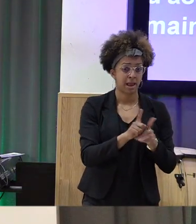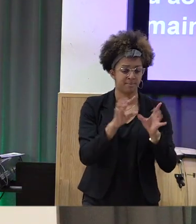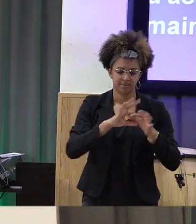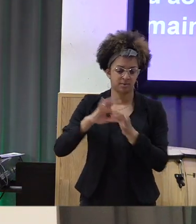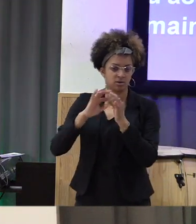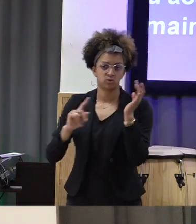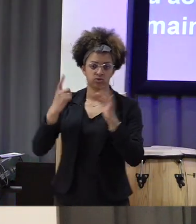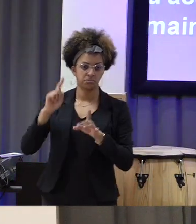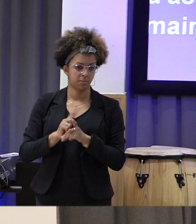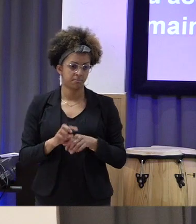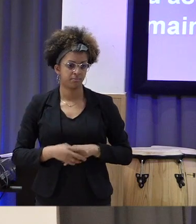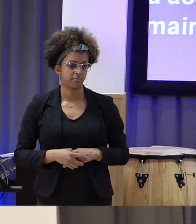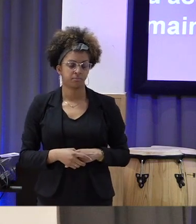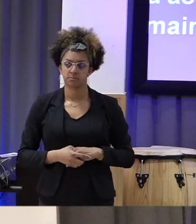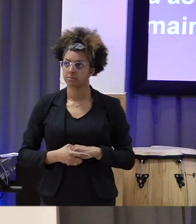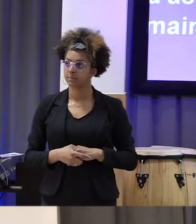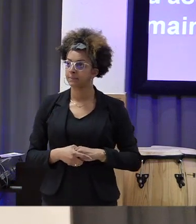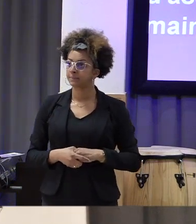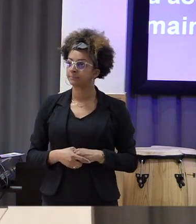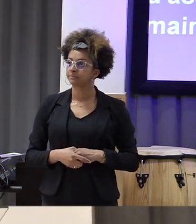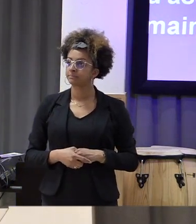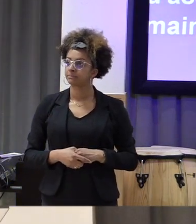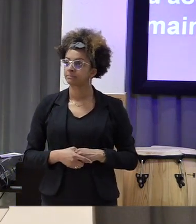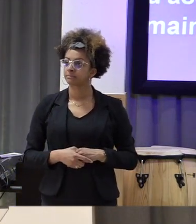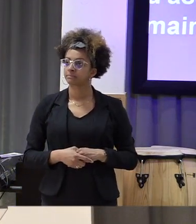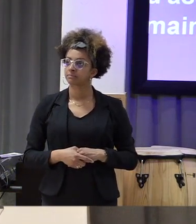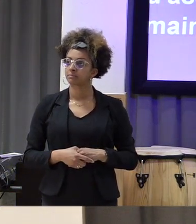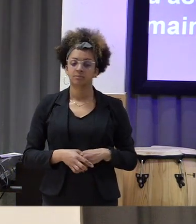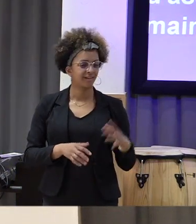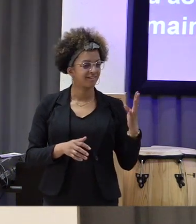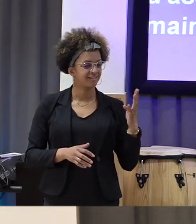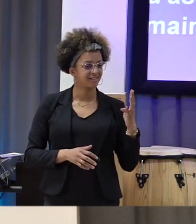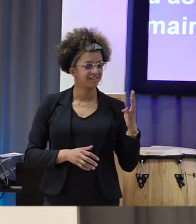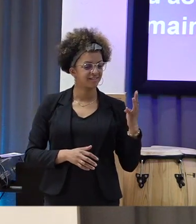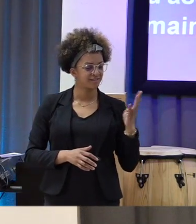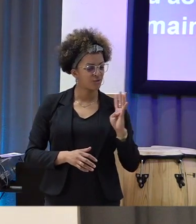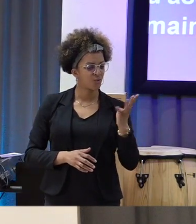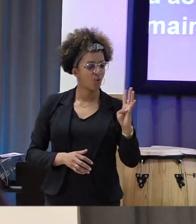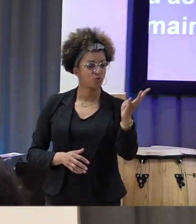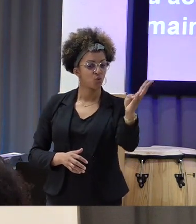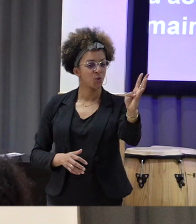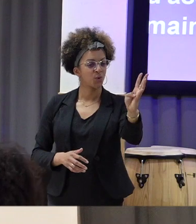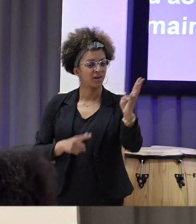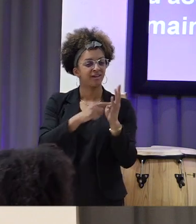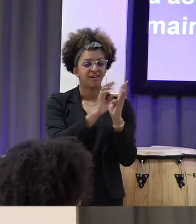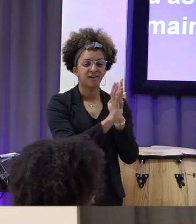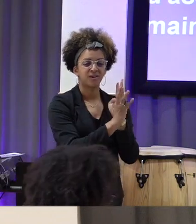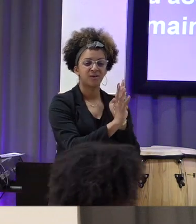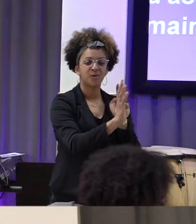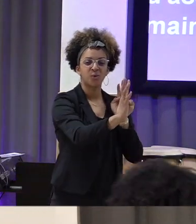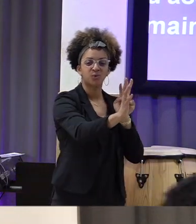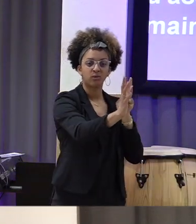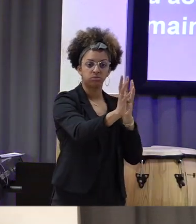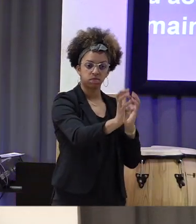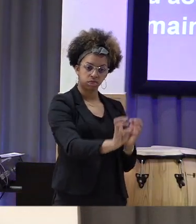Il dit, et la clôture est démolie. Que représente une clôture spirituellement?